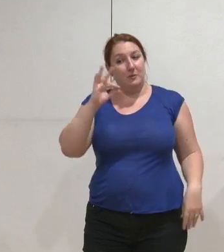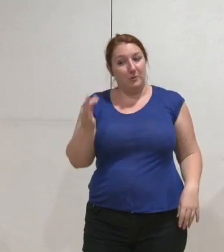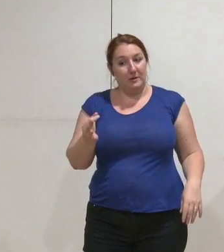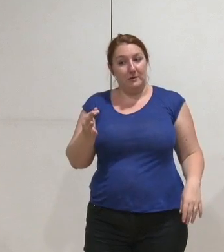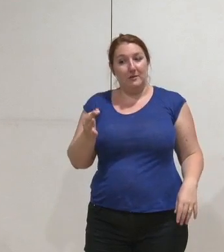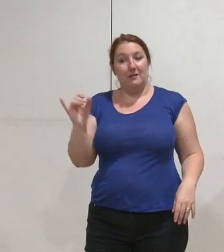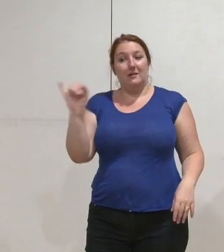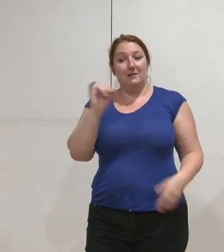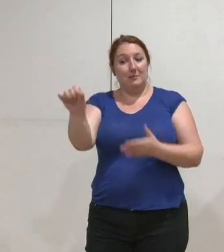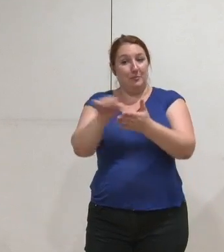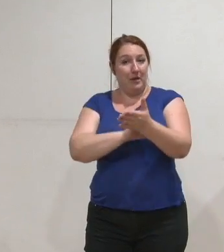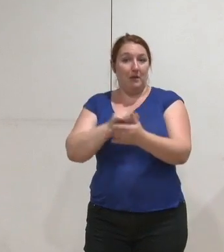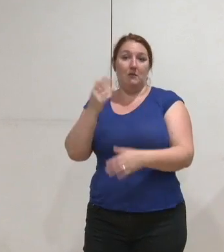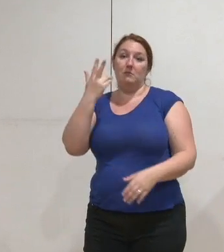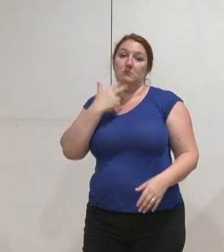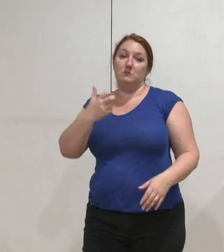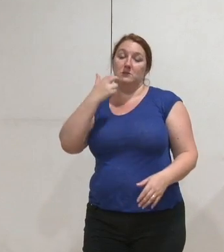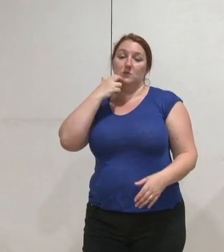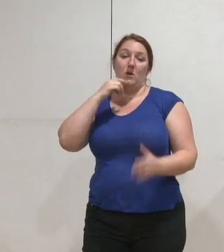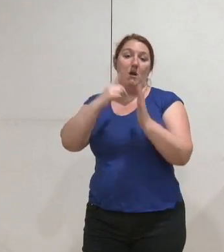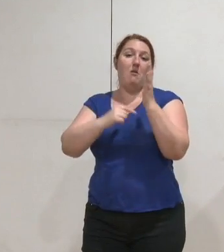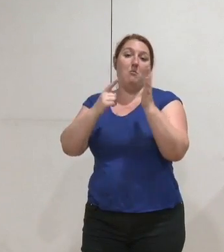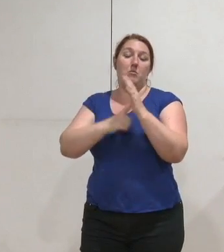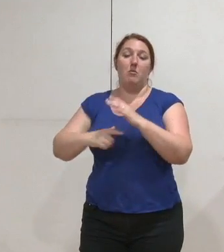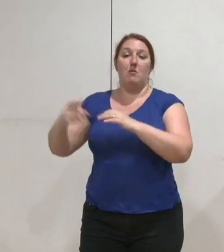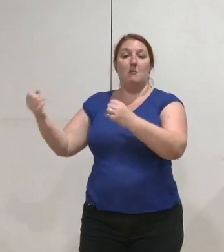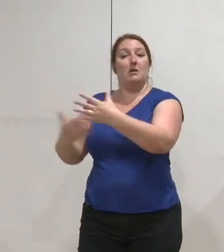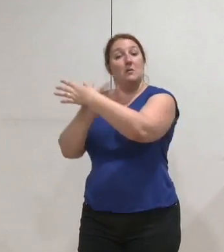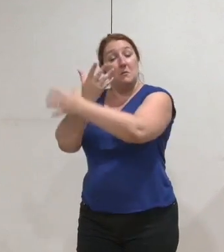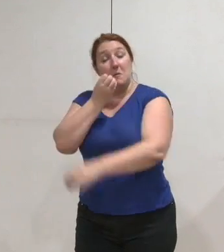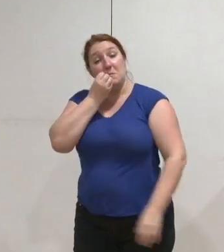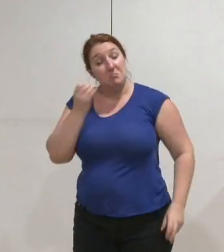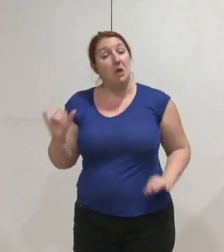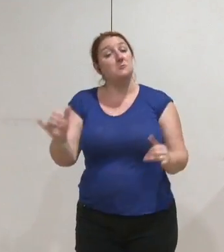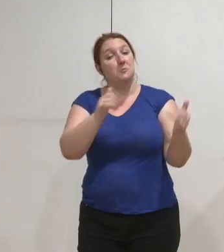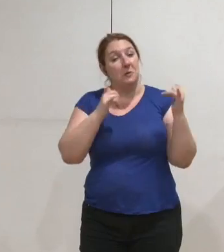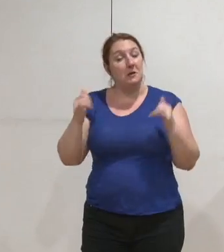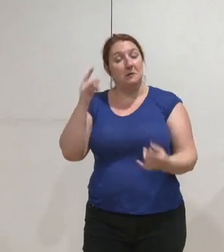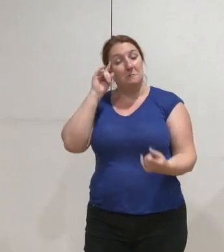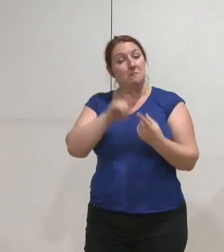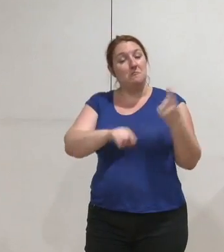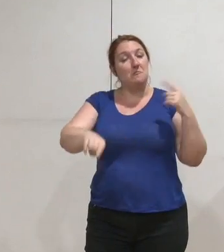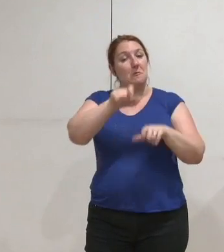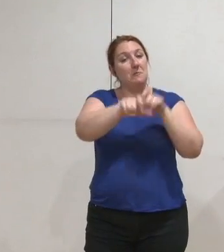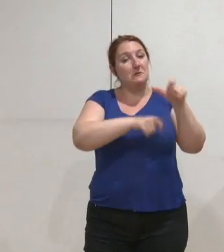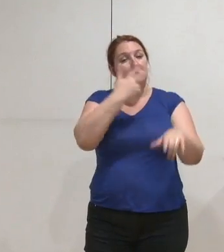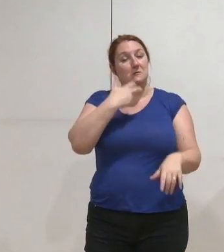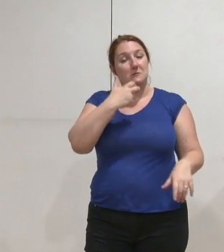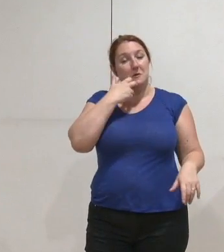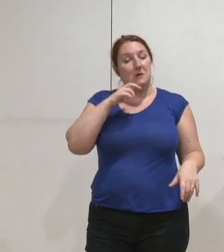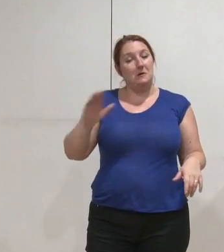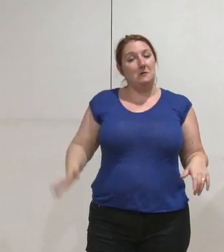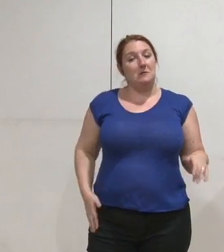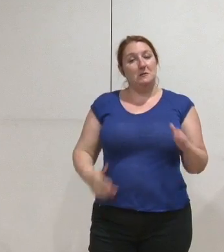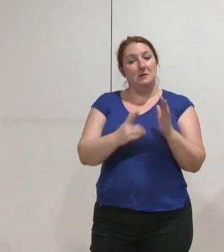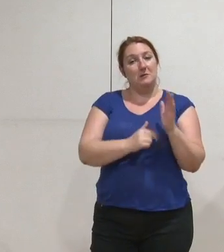le contribuable métropolitain et de ce point de vue-là c'est assez bien joué pour le contribuable grenoblois un peu moins bien pour les